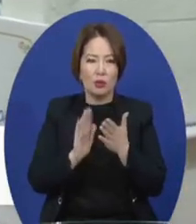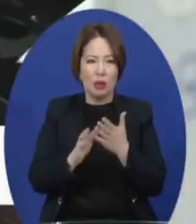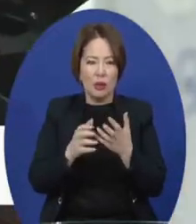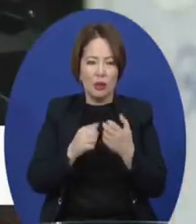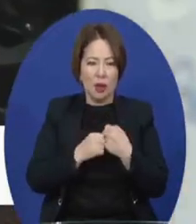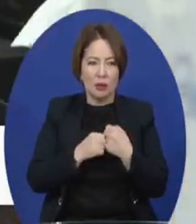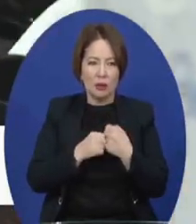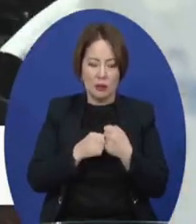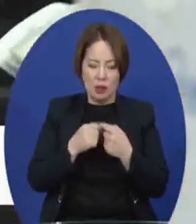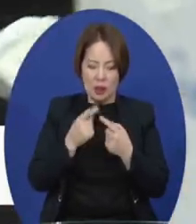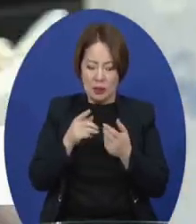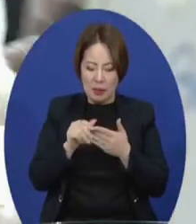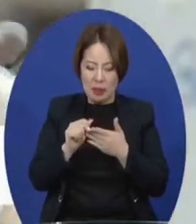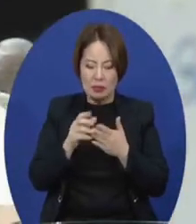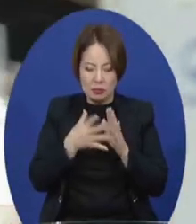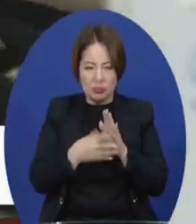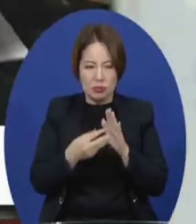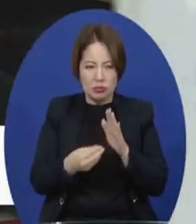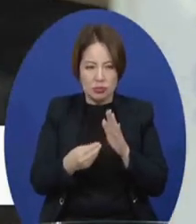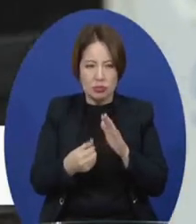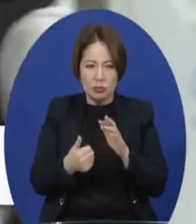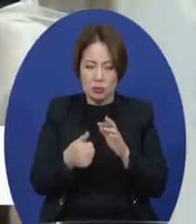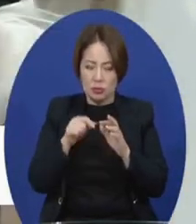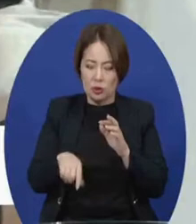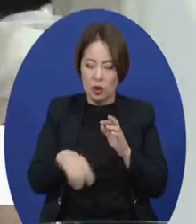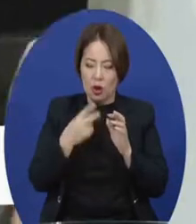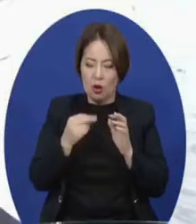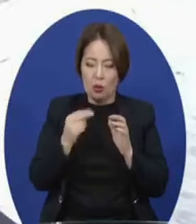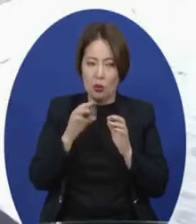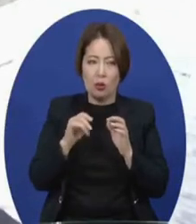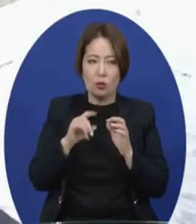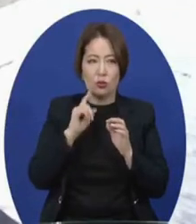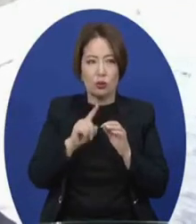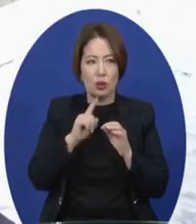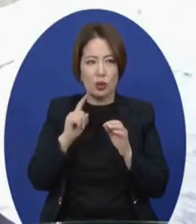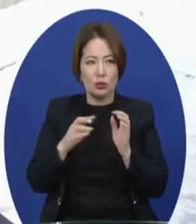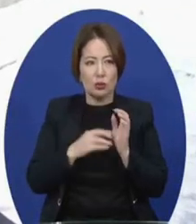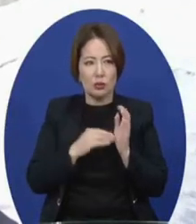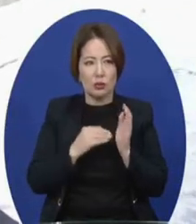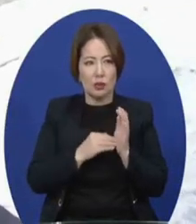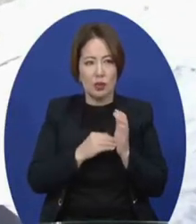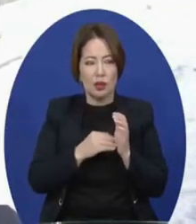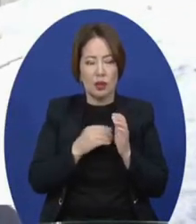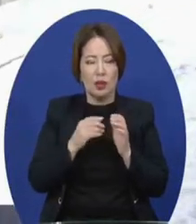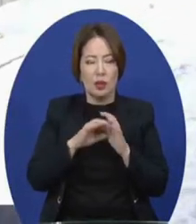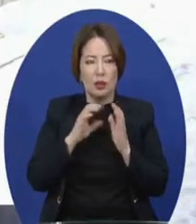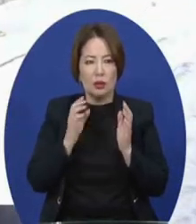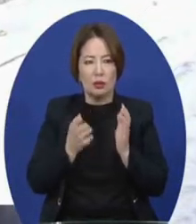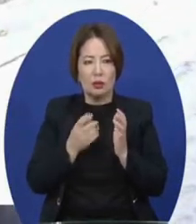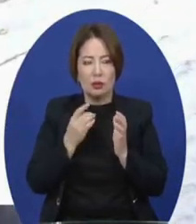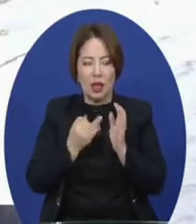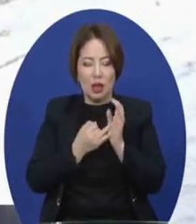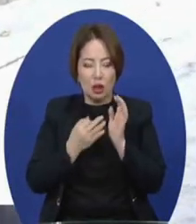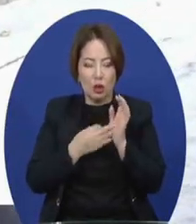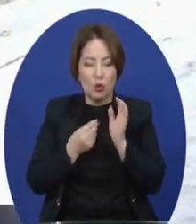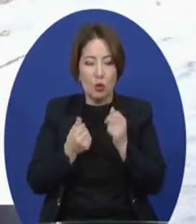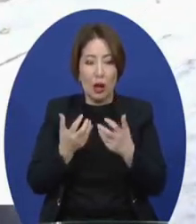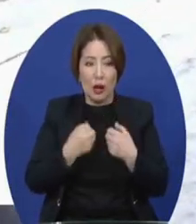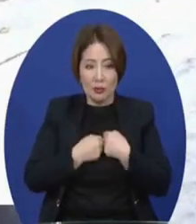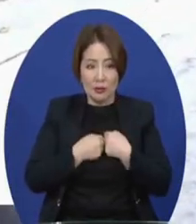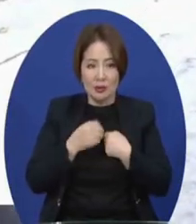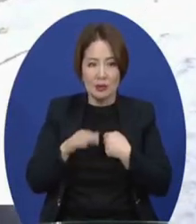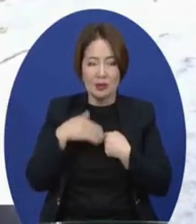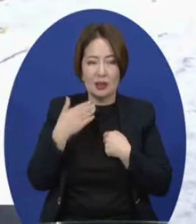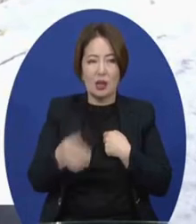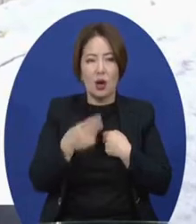худалдан авалт бүрт баримт уншуулжээ. 20 оны 1 сард болохоор 119,987 төгрөг буцааж авсан. Дараа нь